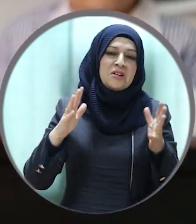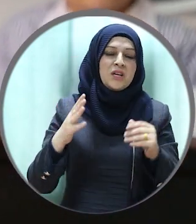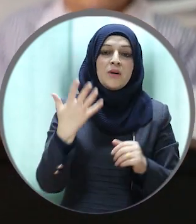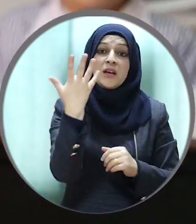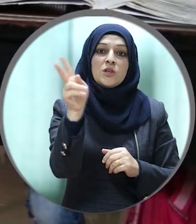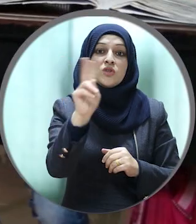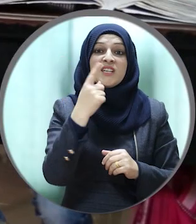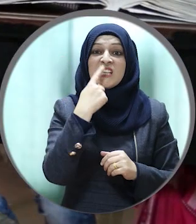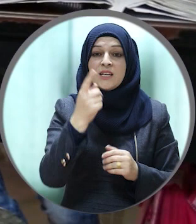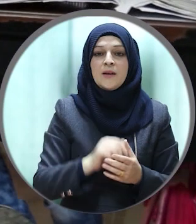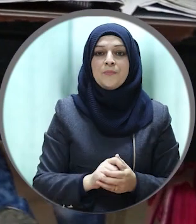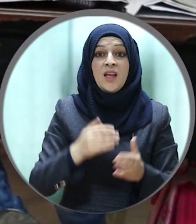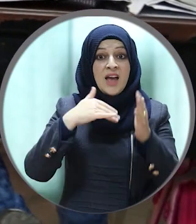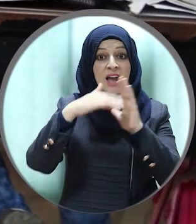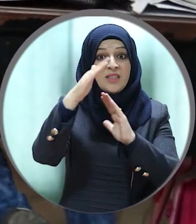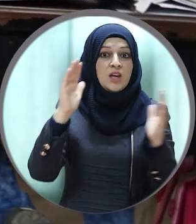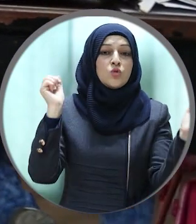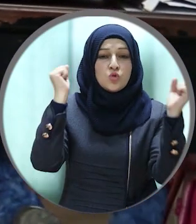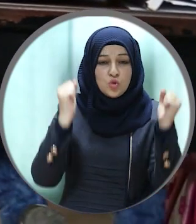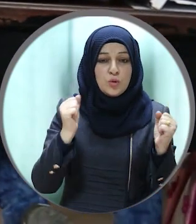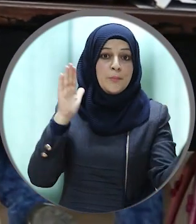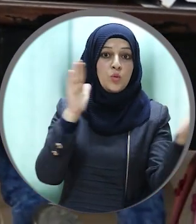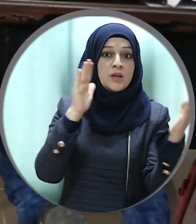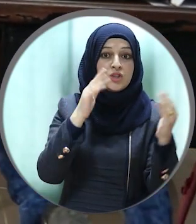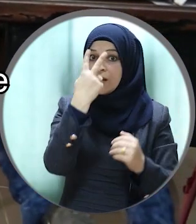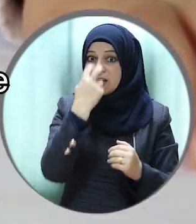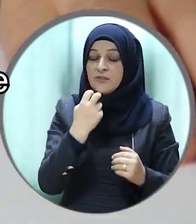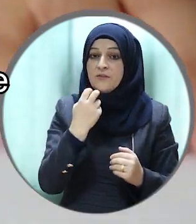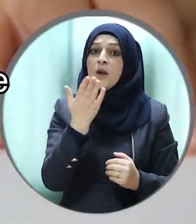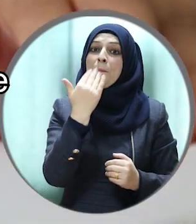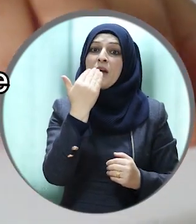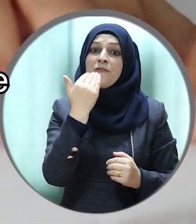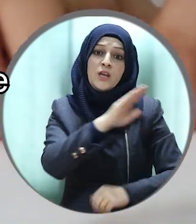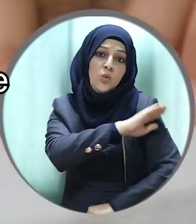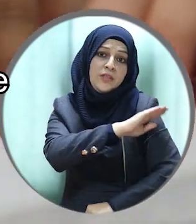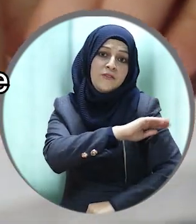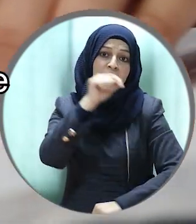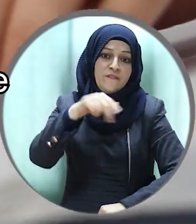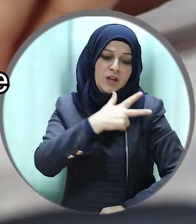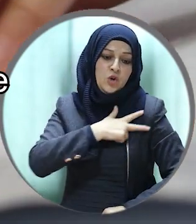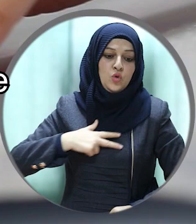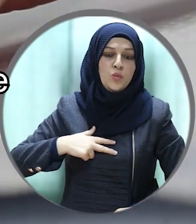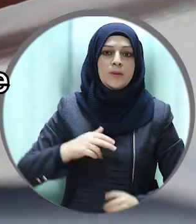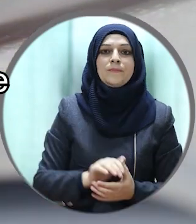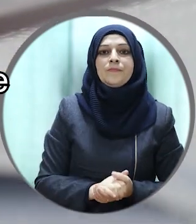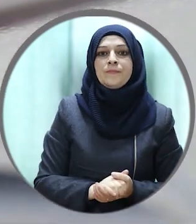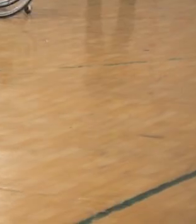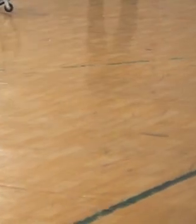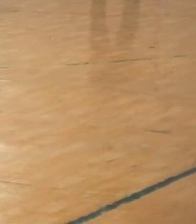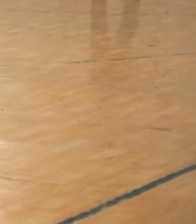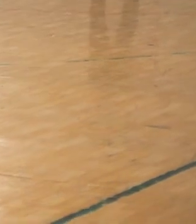كفيفة، بدرس إلي تقريباً 25 سنة. أكثر صعوبة بواجهها الكفيف هو عدم